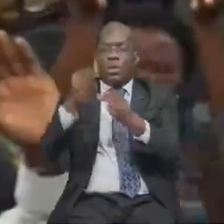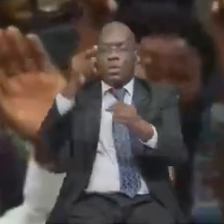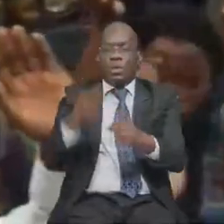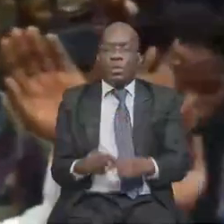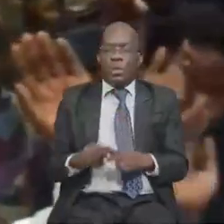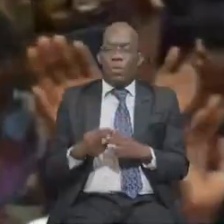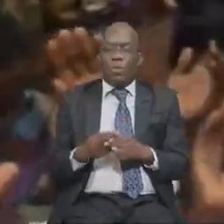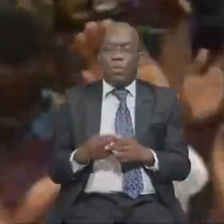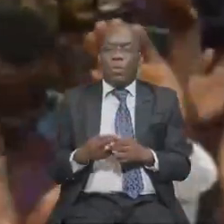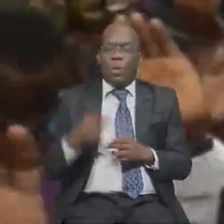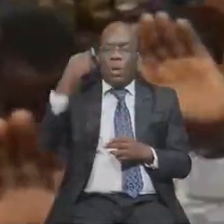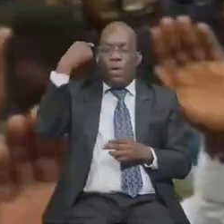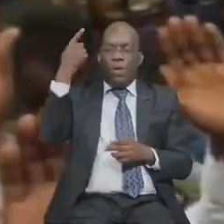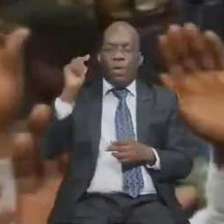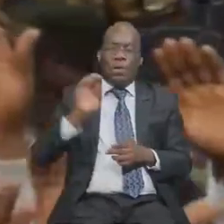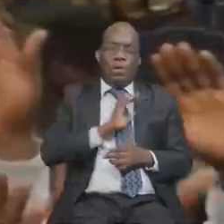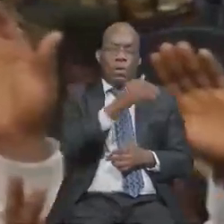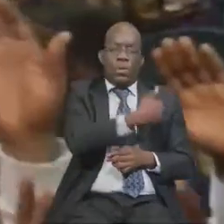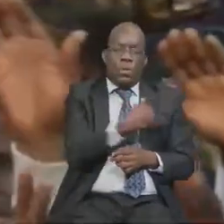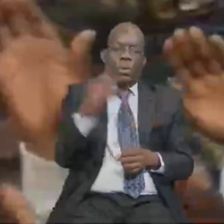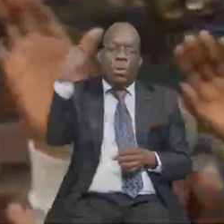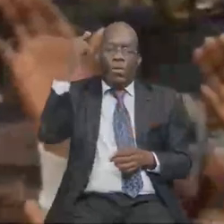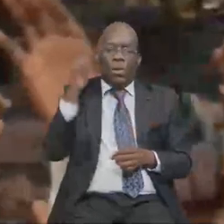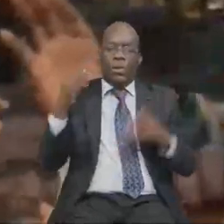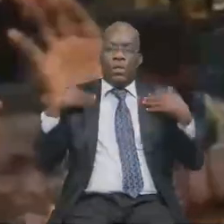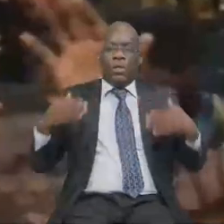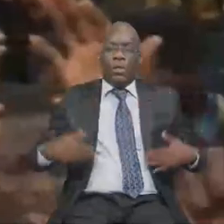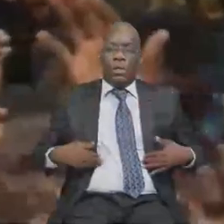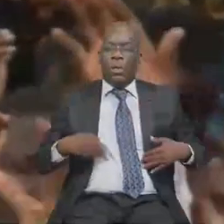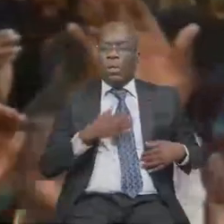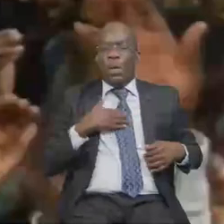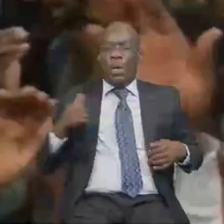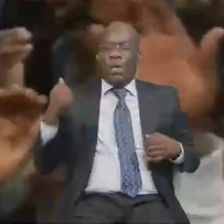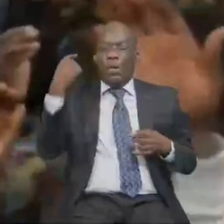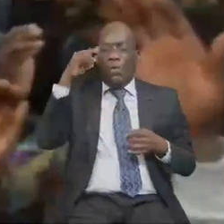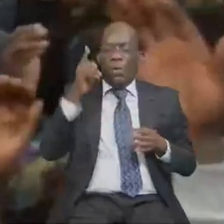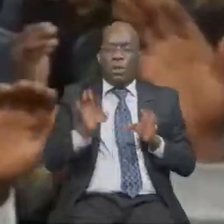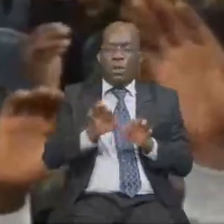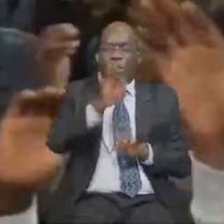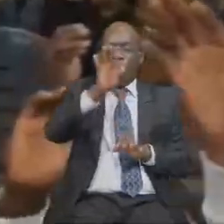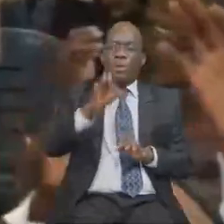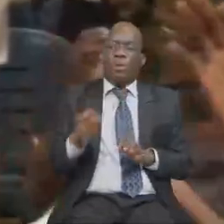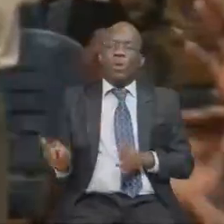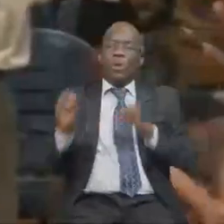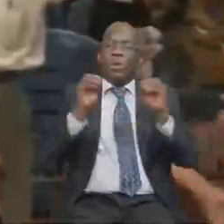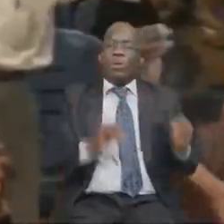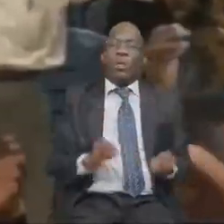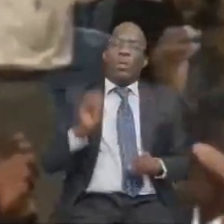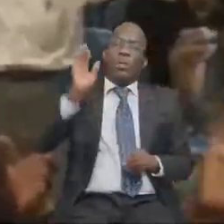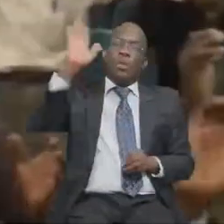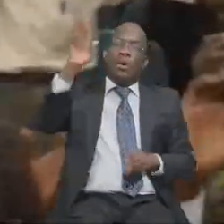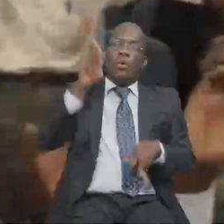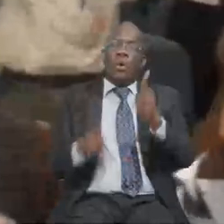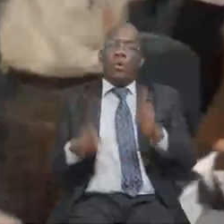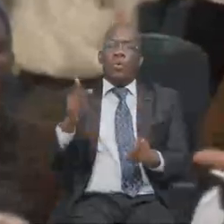Pour l'âme, pour le corps et pour l'esprit. Affranchis ton peuple au nom